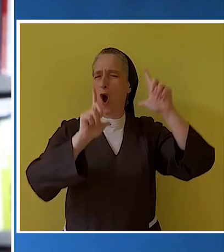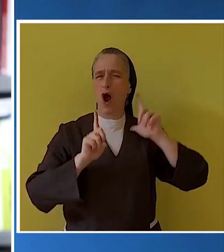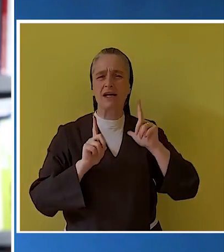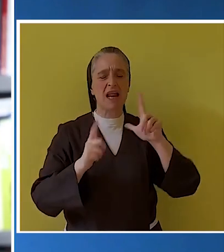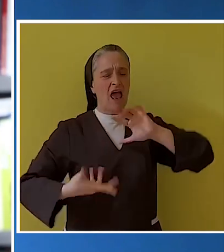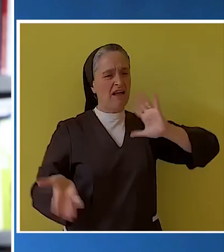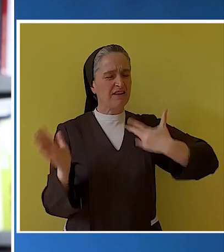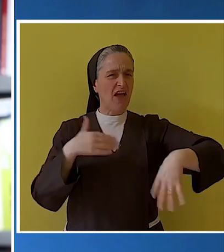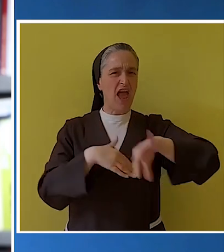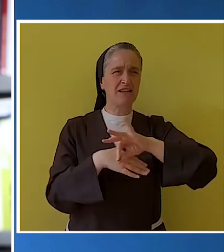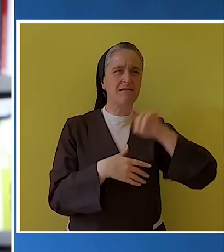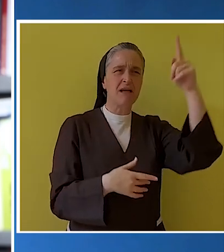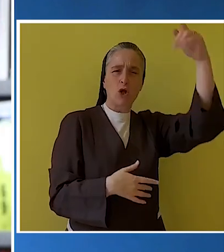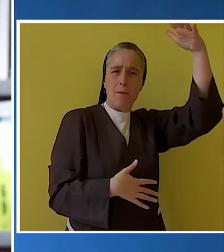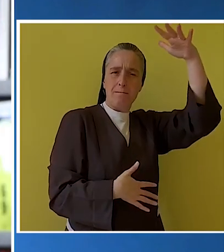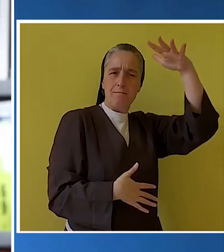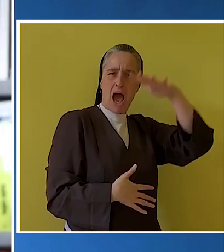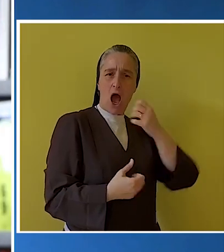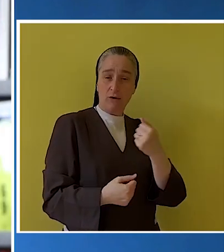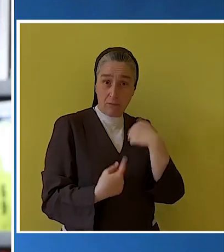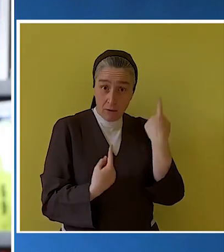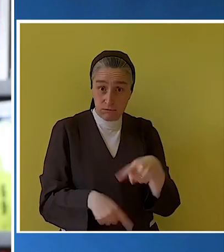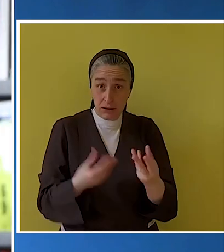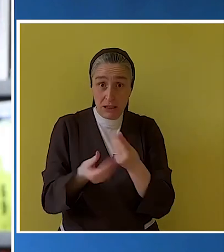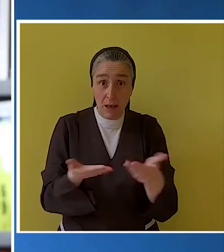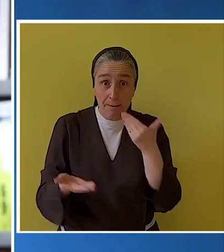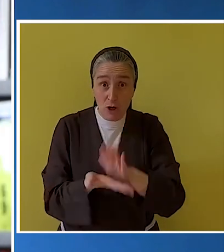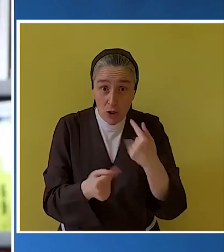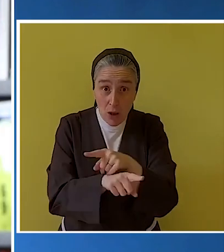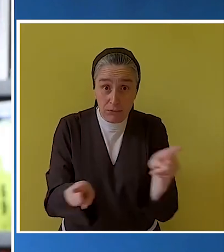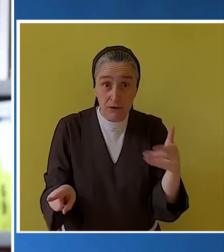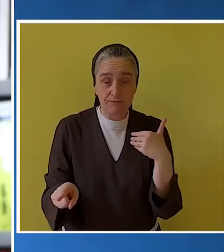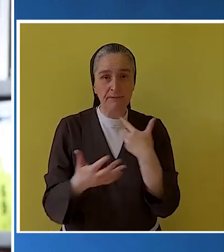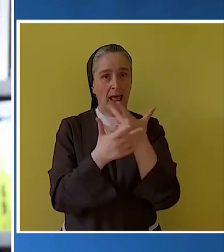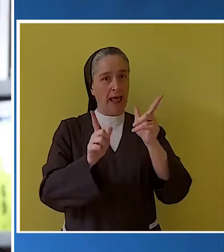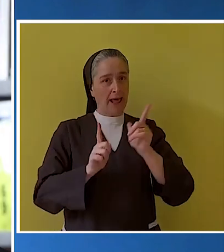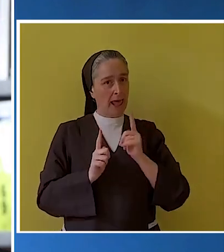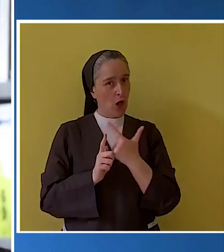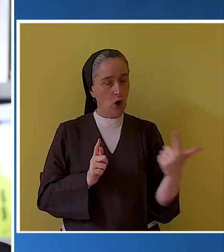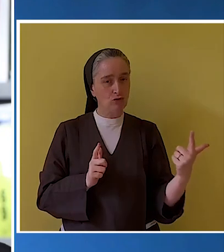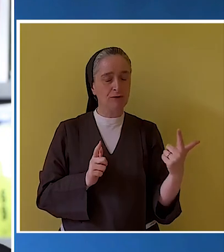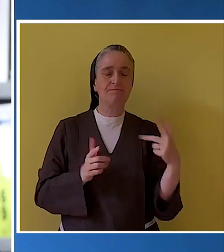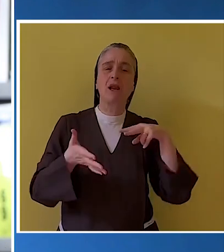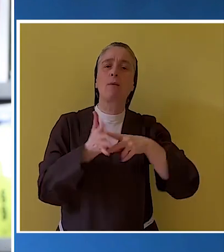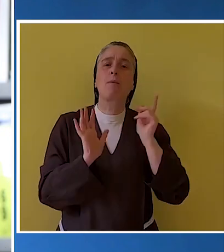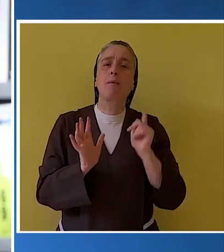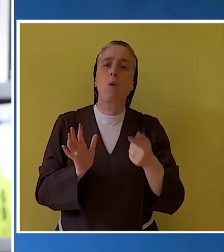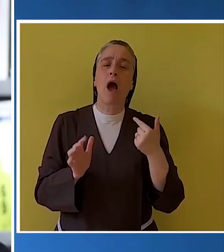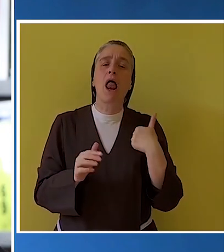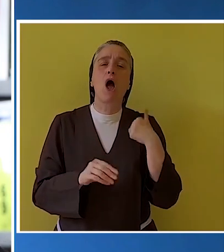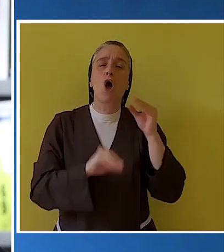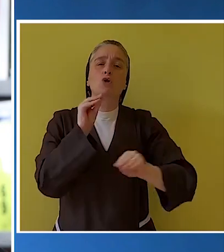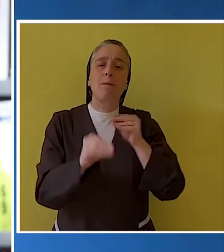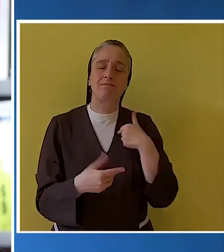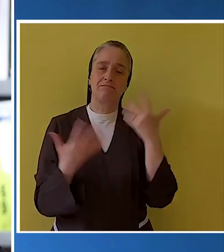cose? La mano di Dio che agisce al posto tuo? Beh, diciamo che su questo argomento non c'è molta chiarezza, ecco. Sai, il problema è che ci facciamo la domanda sbagliata.